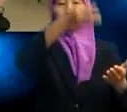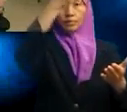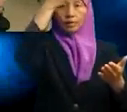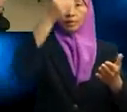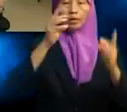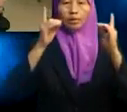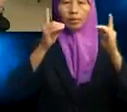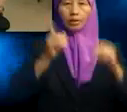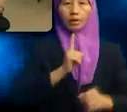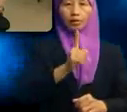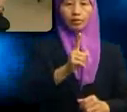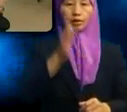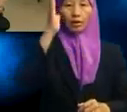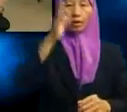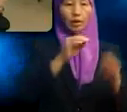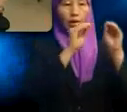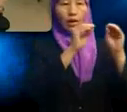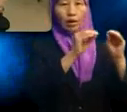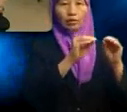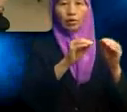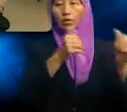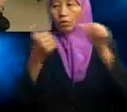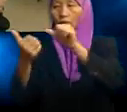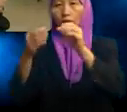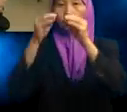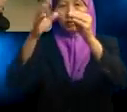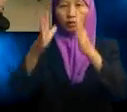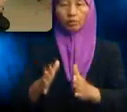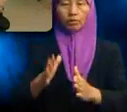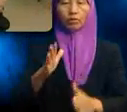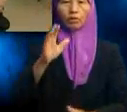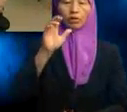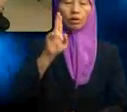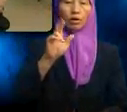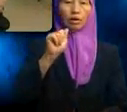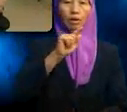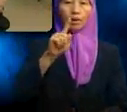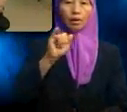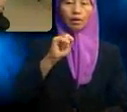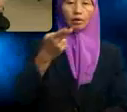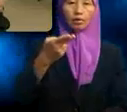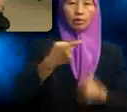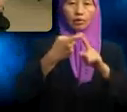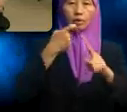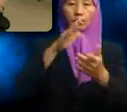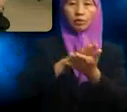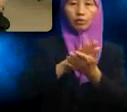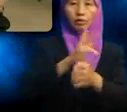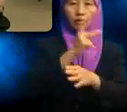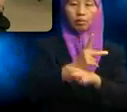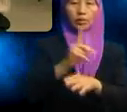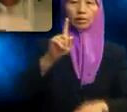Islam yang akan disampaikan oleh Ustazah Azziah Ahmad dari Sekolah Kebangsaan Taming